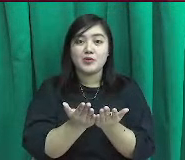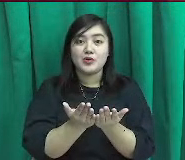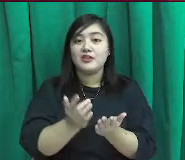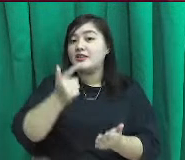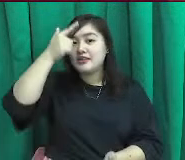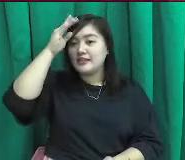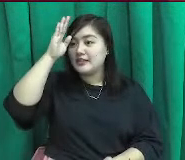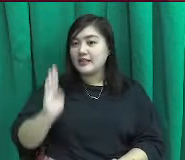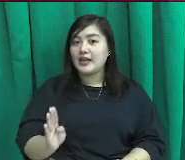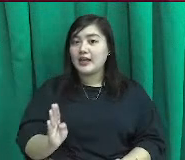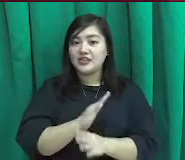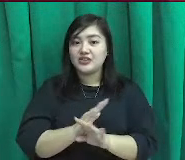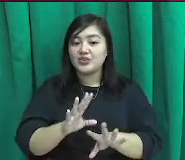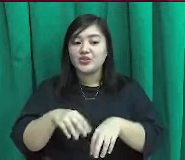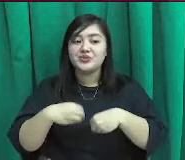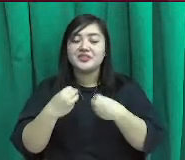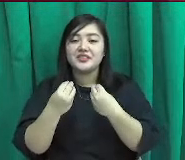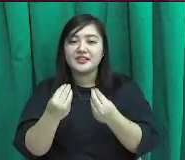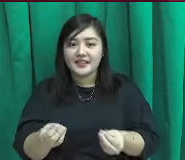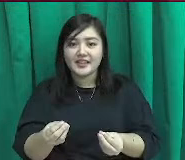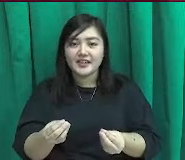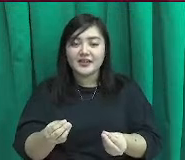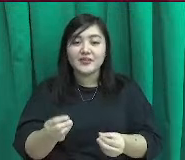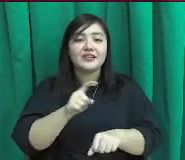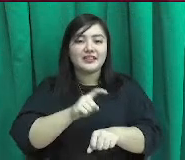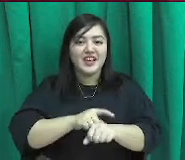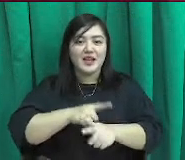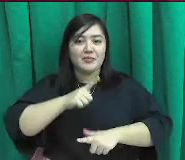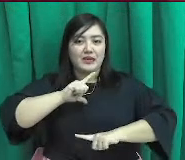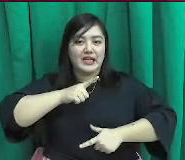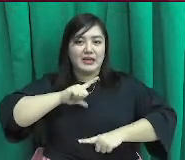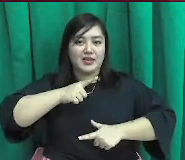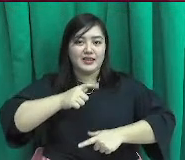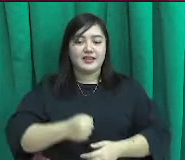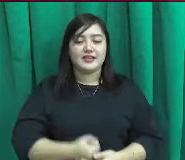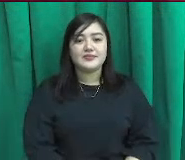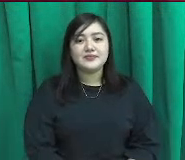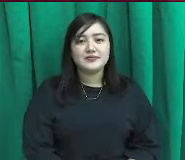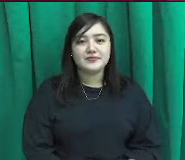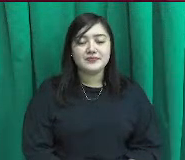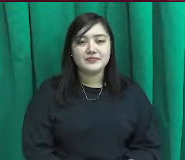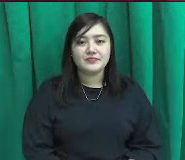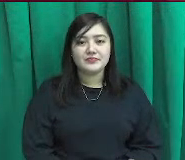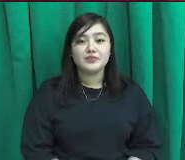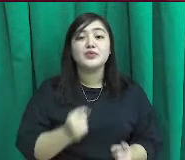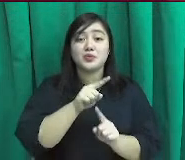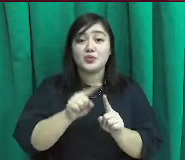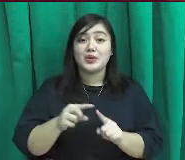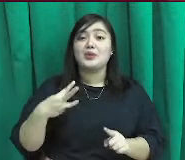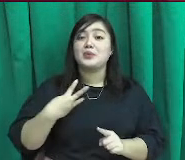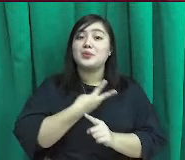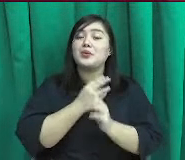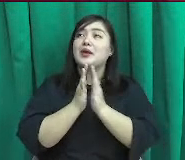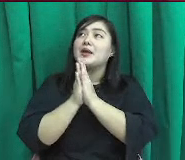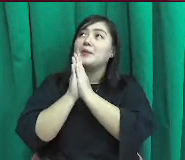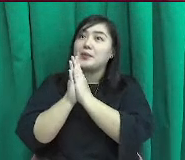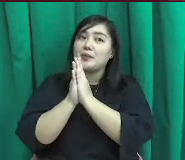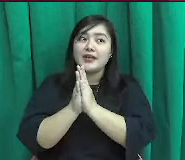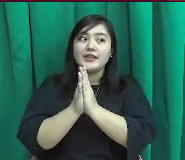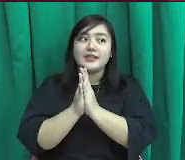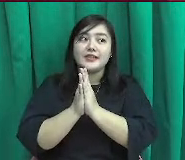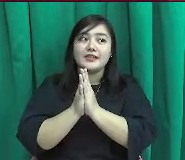niyo po, isa ito sa mga dapat nating ma-correct sa atin. Amen. Pag manalangin tayo, huwag natin bigyan ng... anong tawag mo